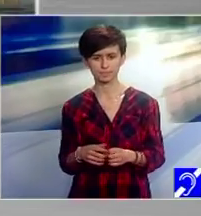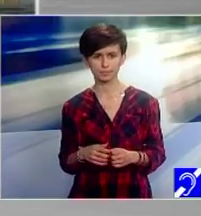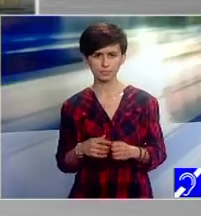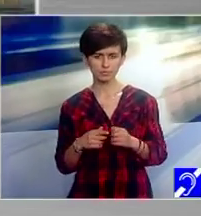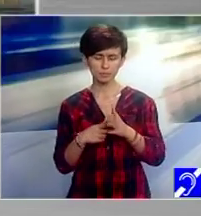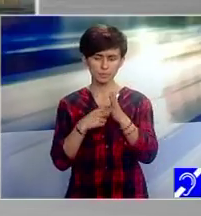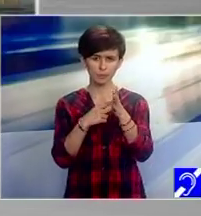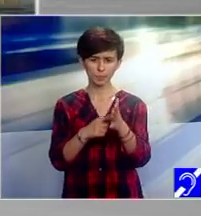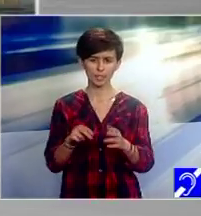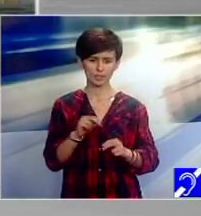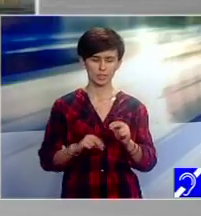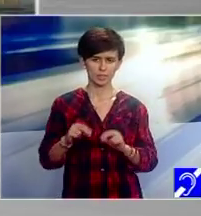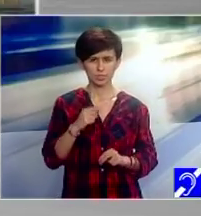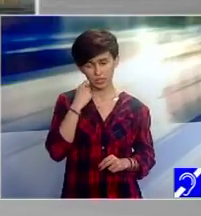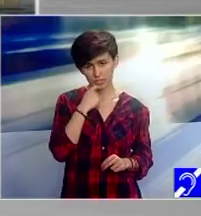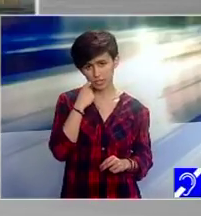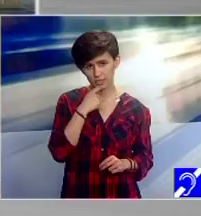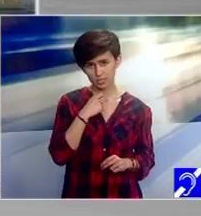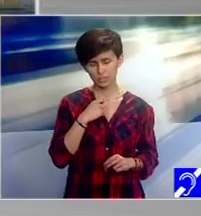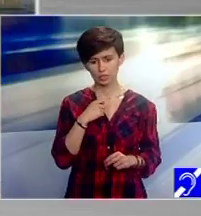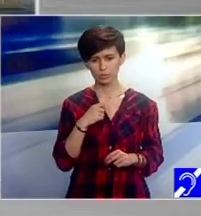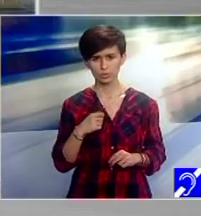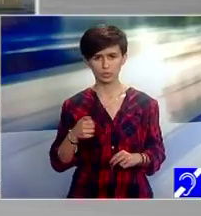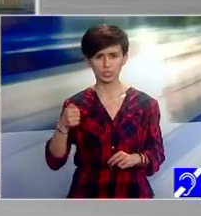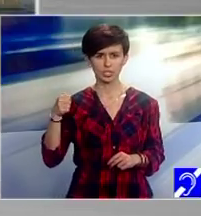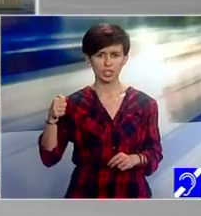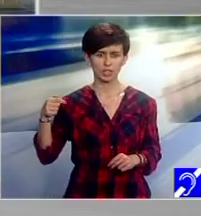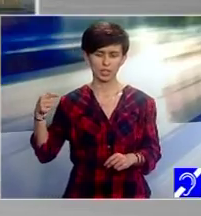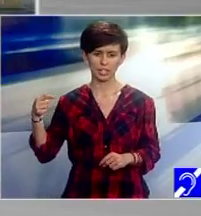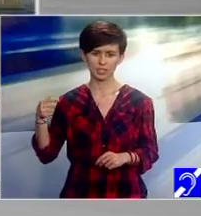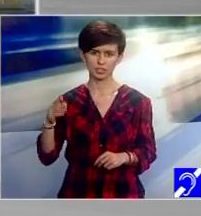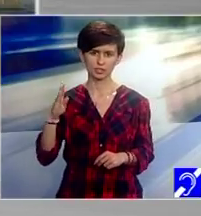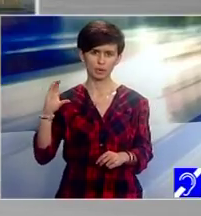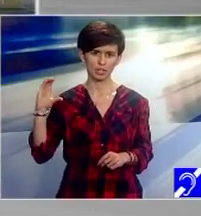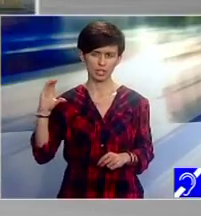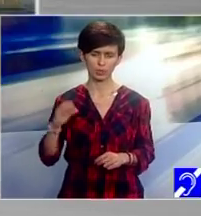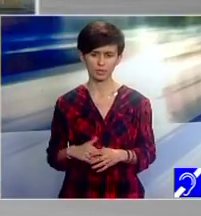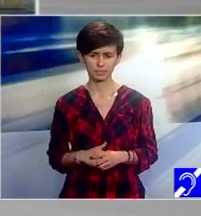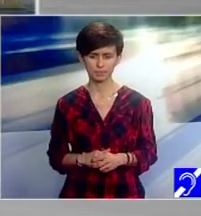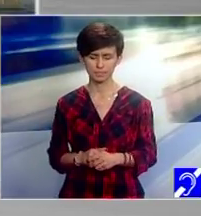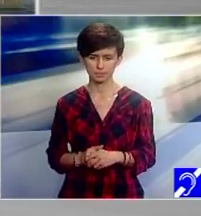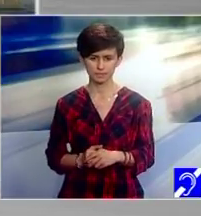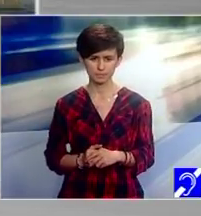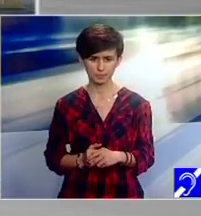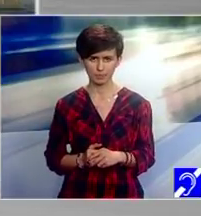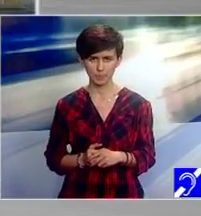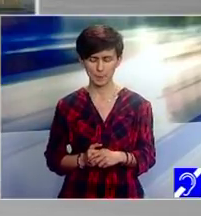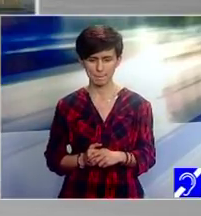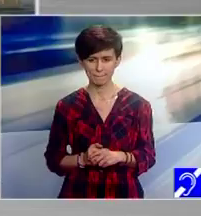reprezentând asociațiile din Cluj, Argeș, Bacău și Satu Mare,